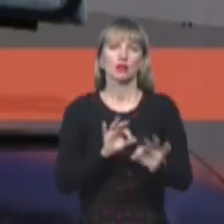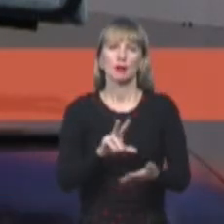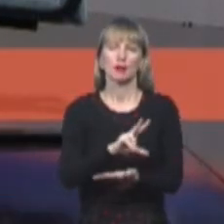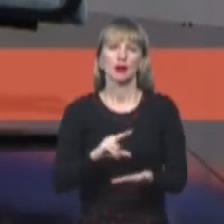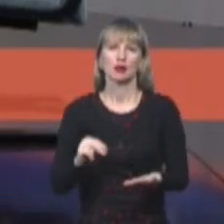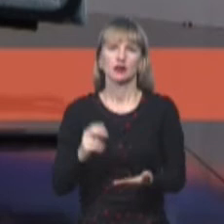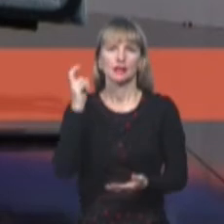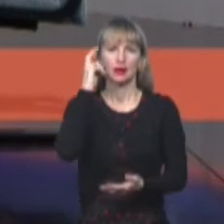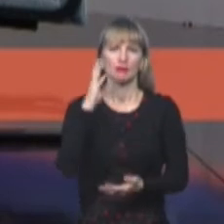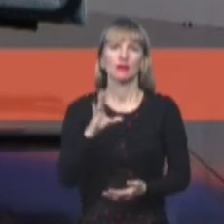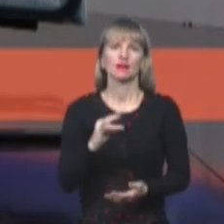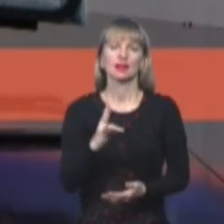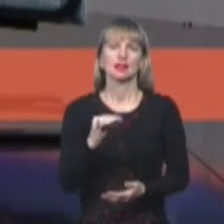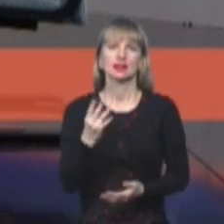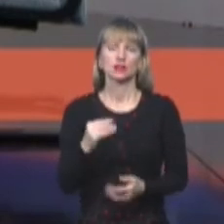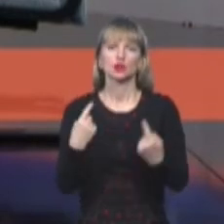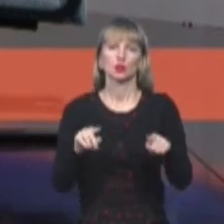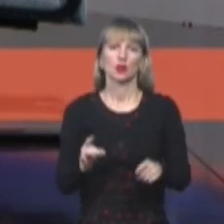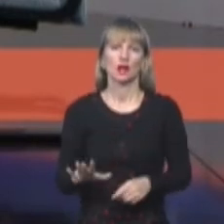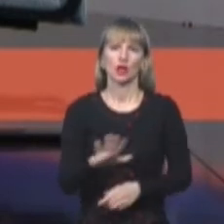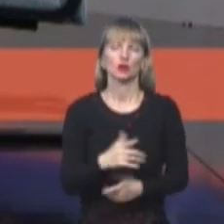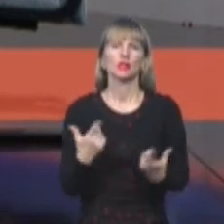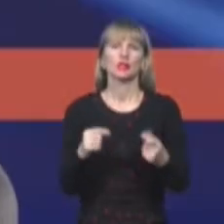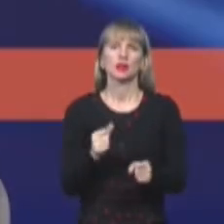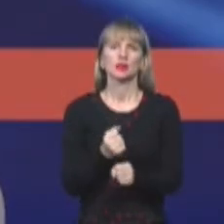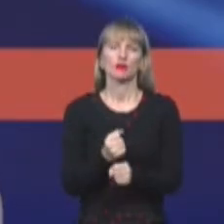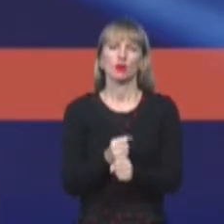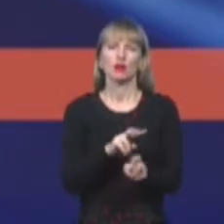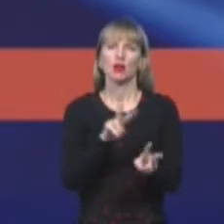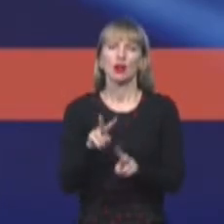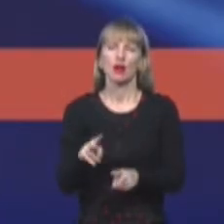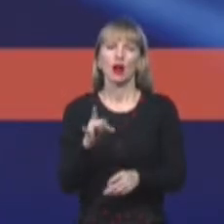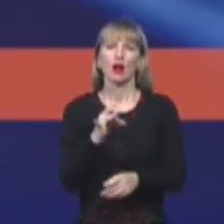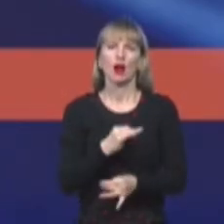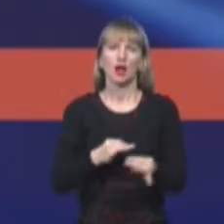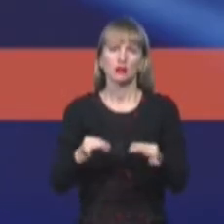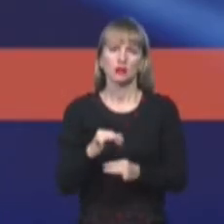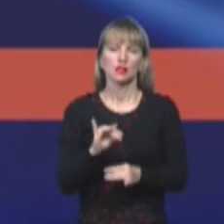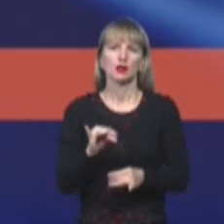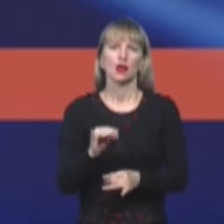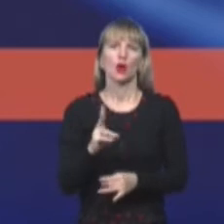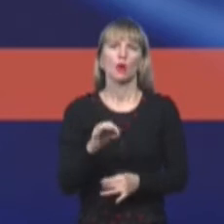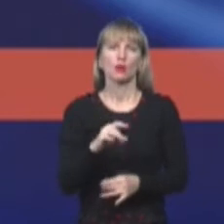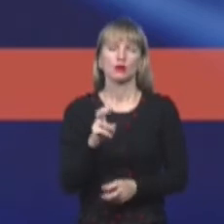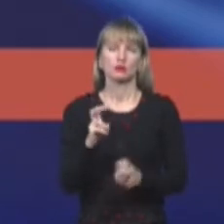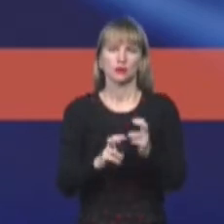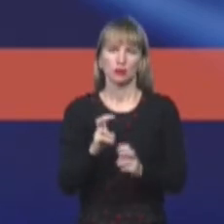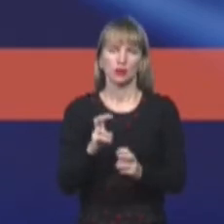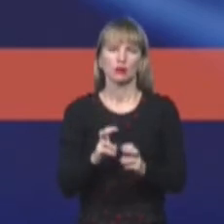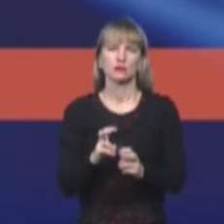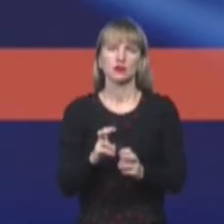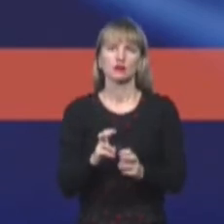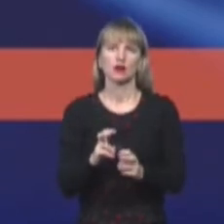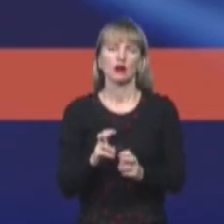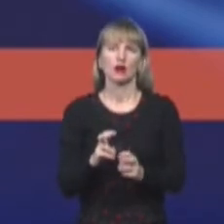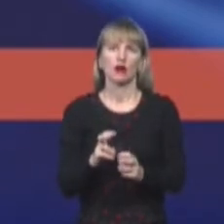приклади Києва, Вінниці, інших регіонів, де створені наглядові ради і комунальні підприємства